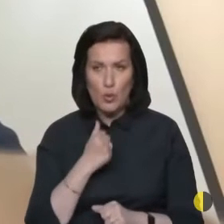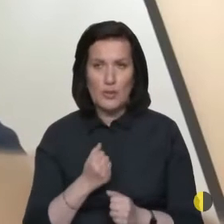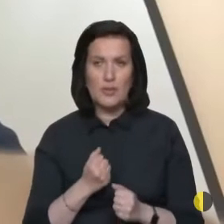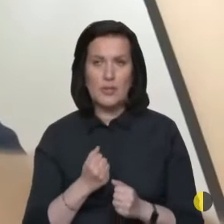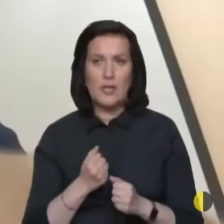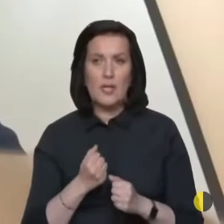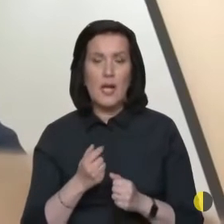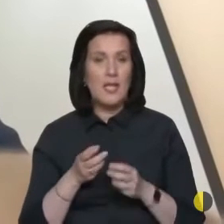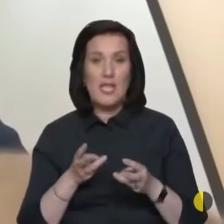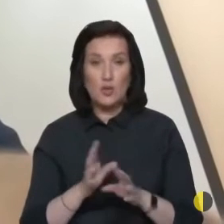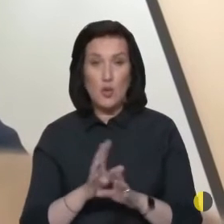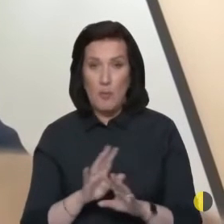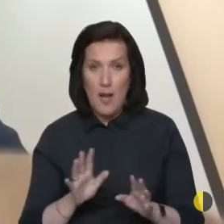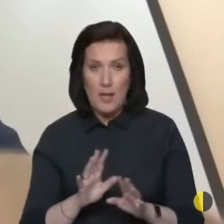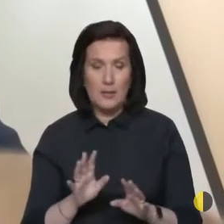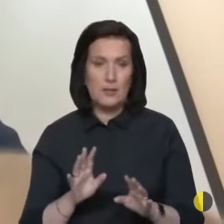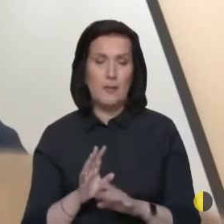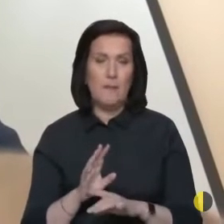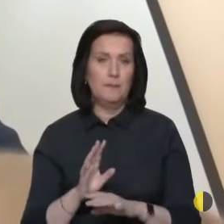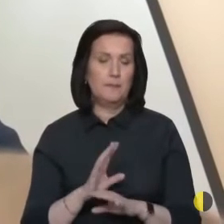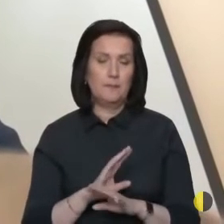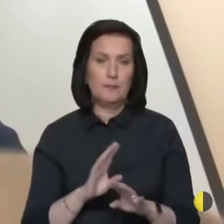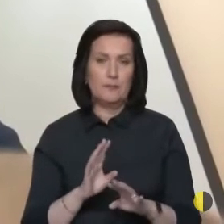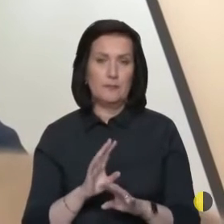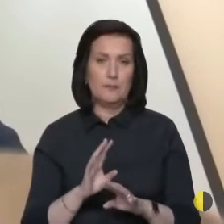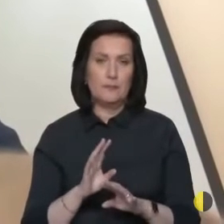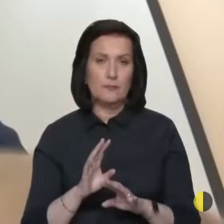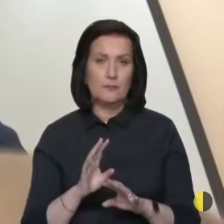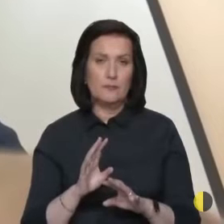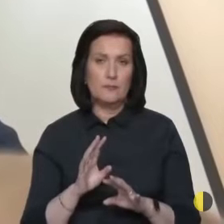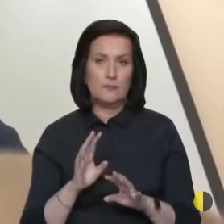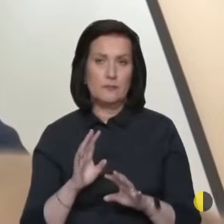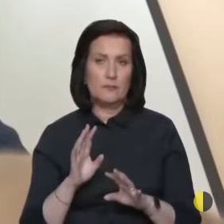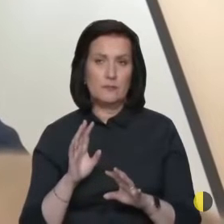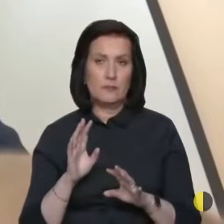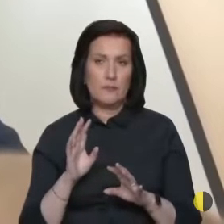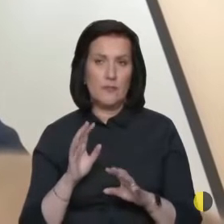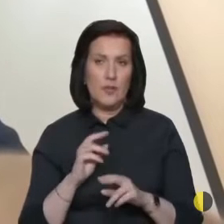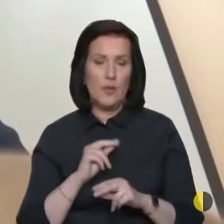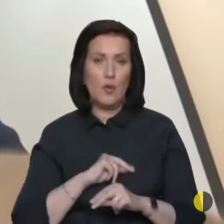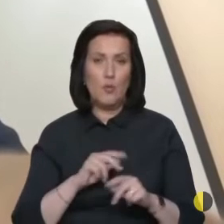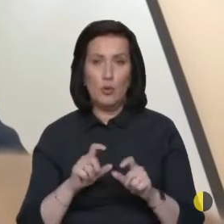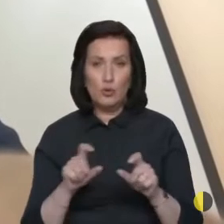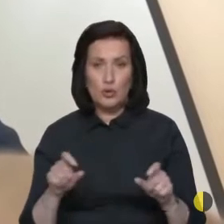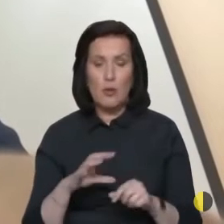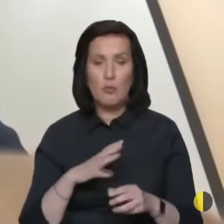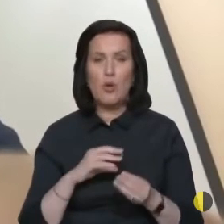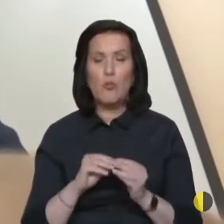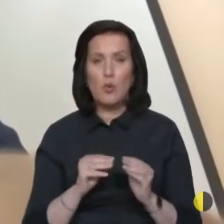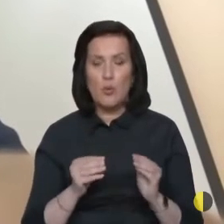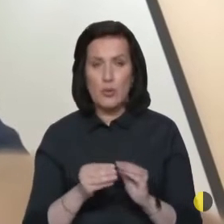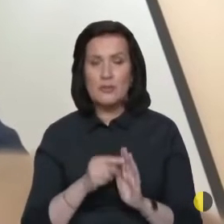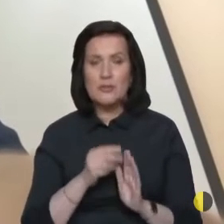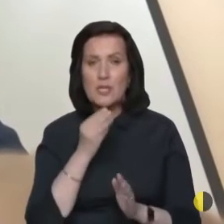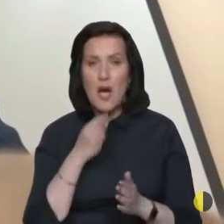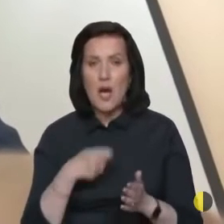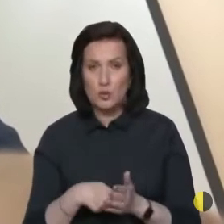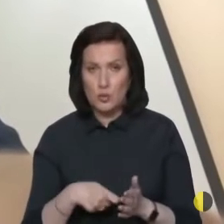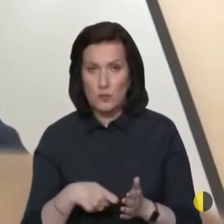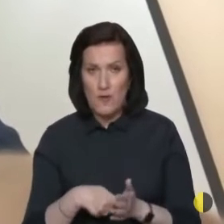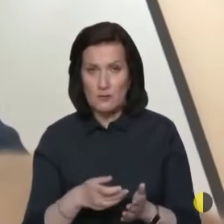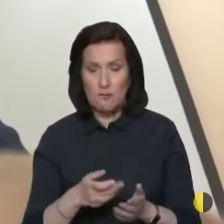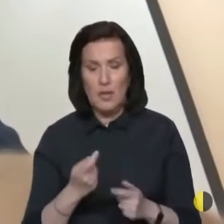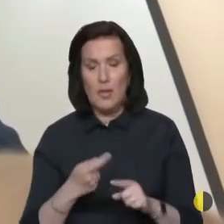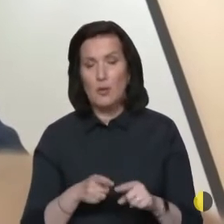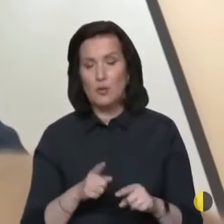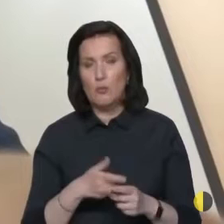з опаленням, не скільки з, скажімо там, з роботою шкіл, а була проблема з харчуванням.